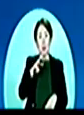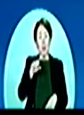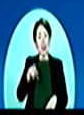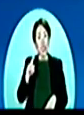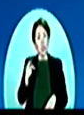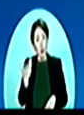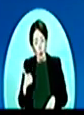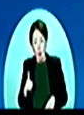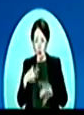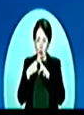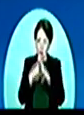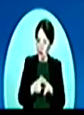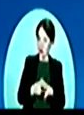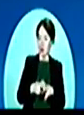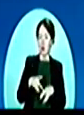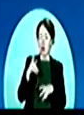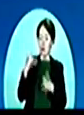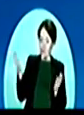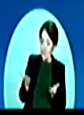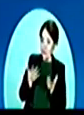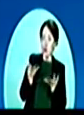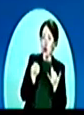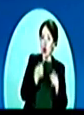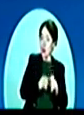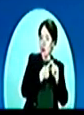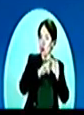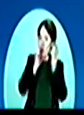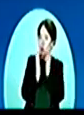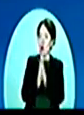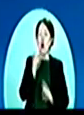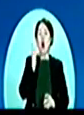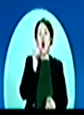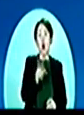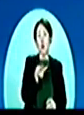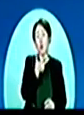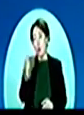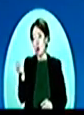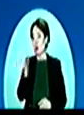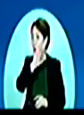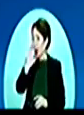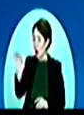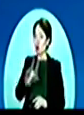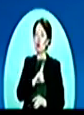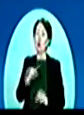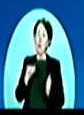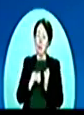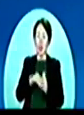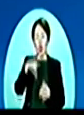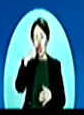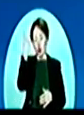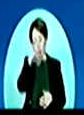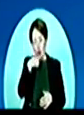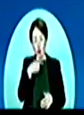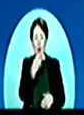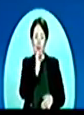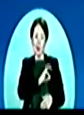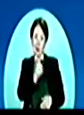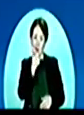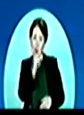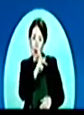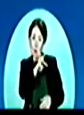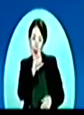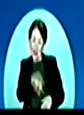эрчимдсэн мал аж ахуй, туслах аж ахуй эрхлэгчдийн тоо огцон өсөж, нийт 2300 орчим аж ахуй нэгж 100 гаруй мянган